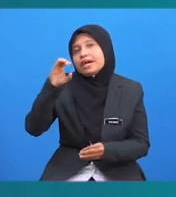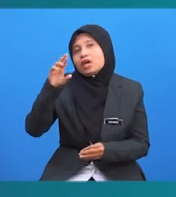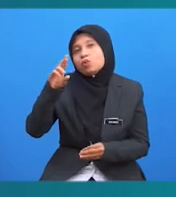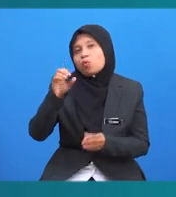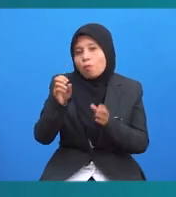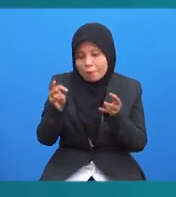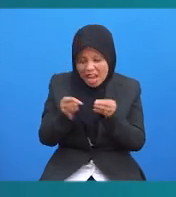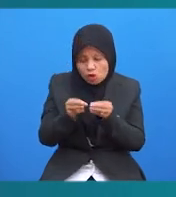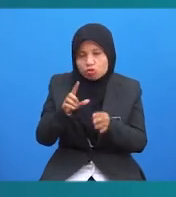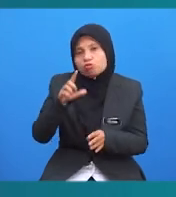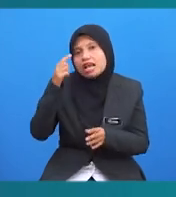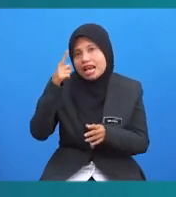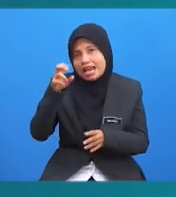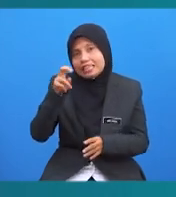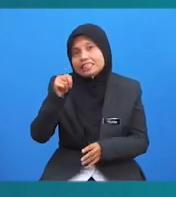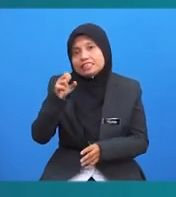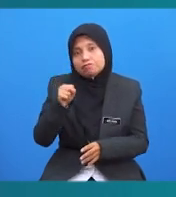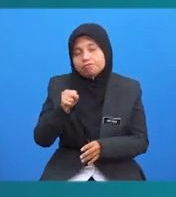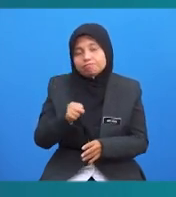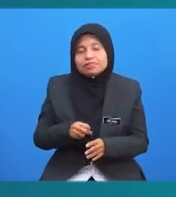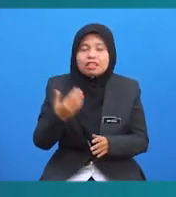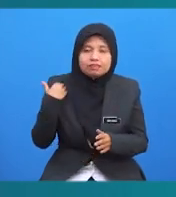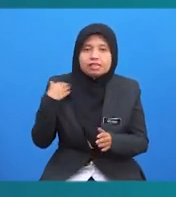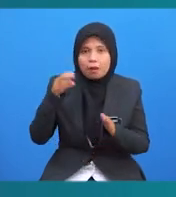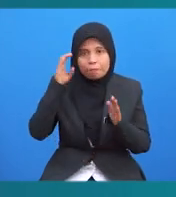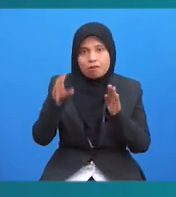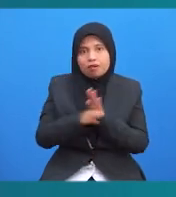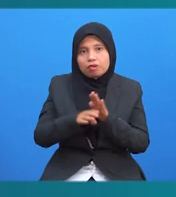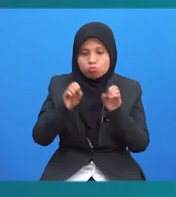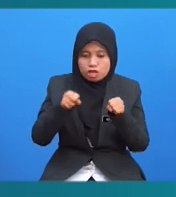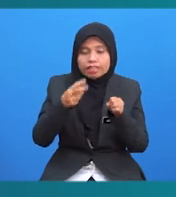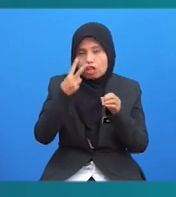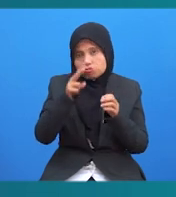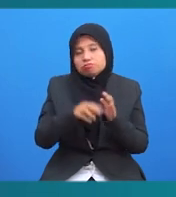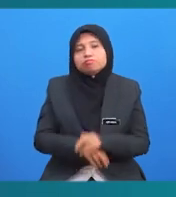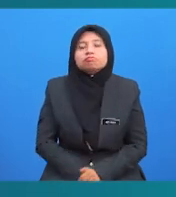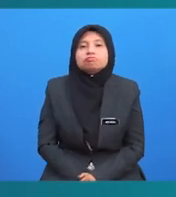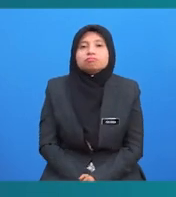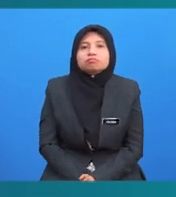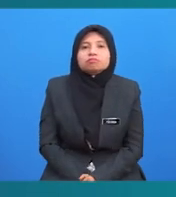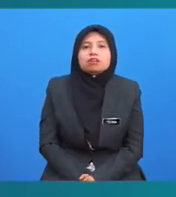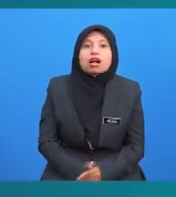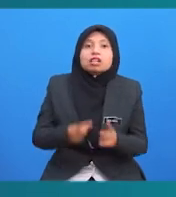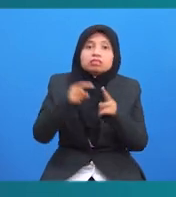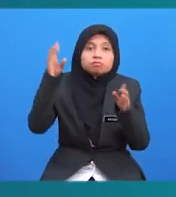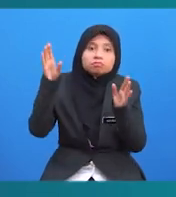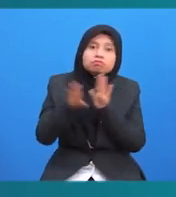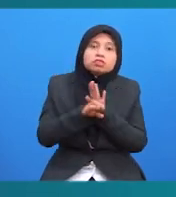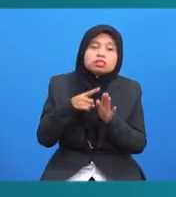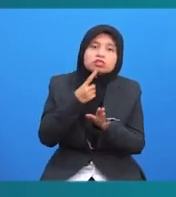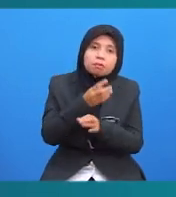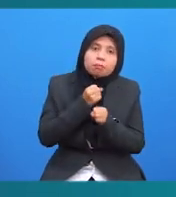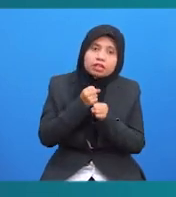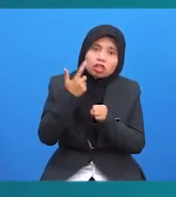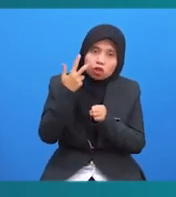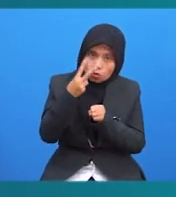Saya sertakan gambar bagi menunjukkan kategori lensa dan jarak fokalnya. Dari gambar, kita dapat